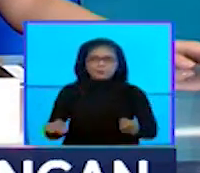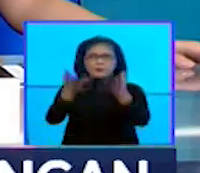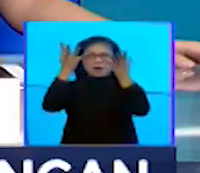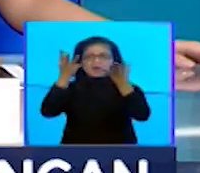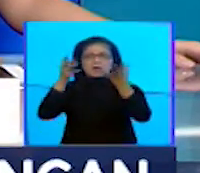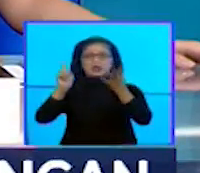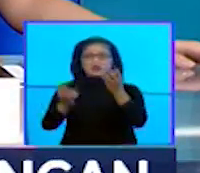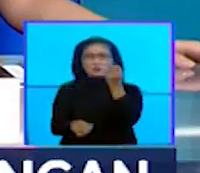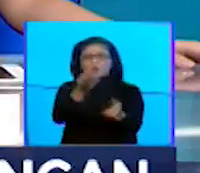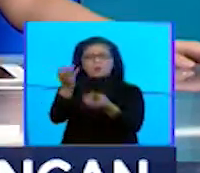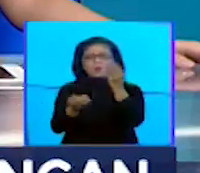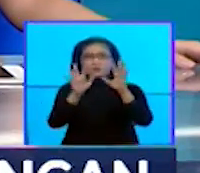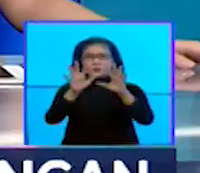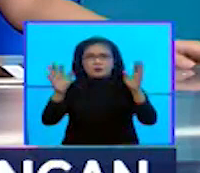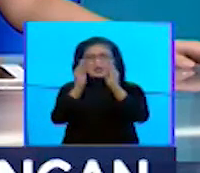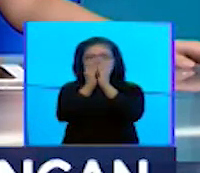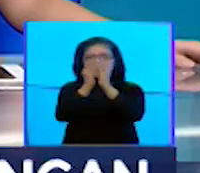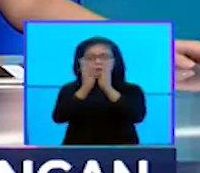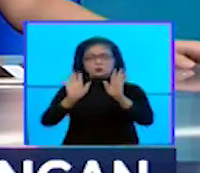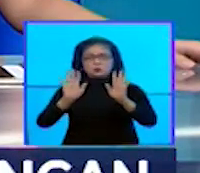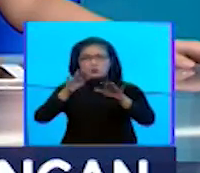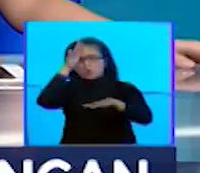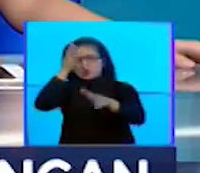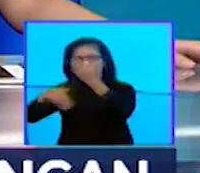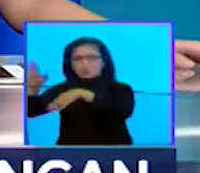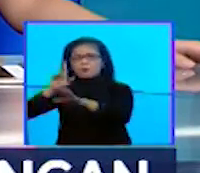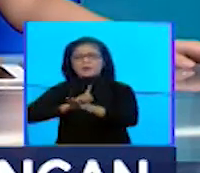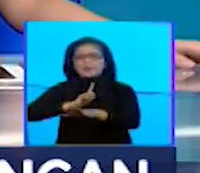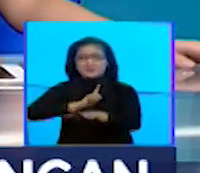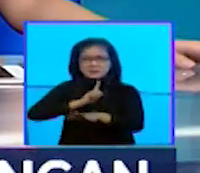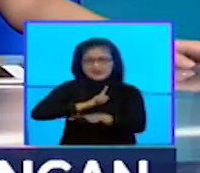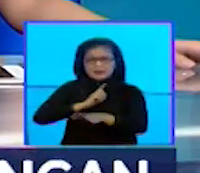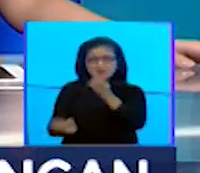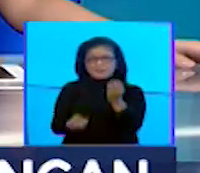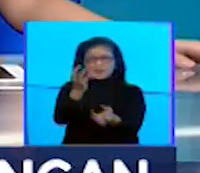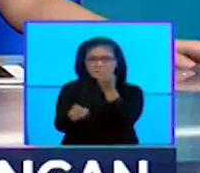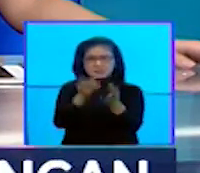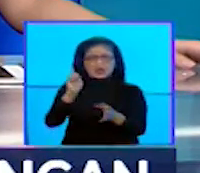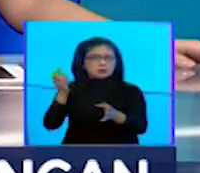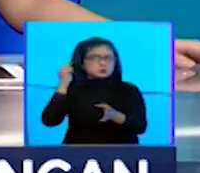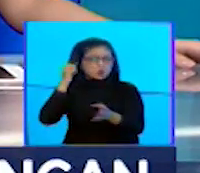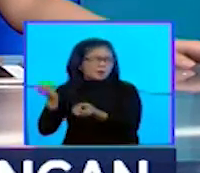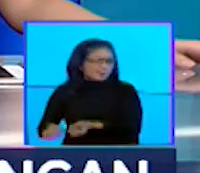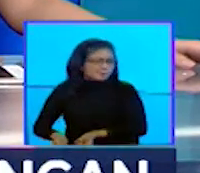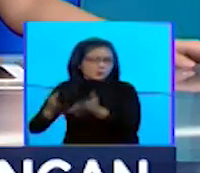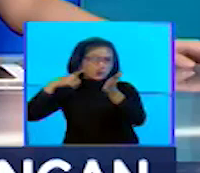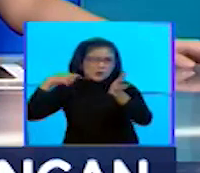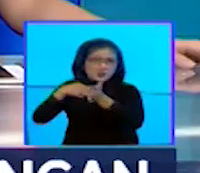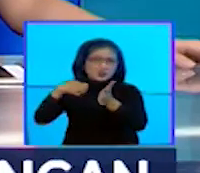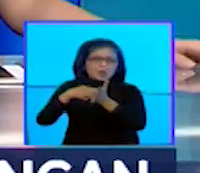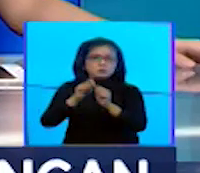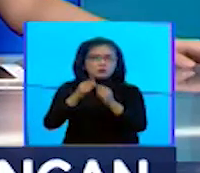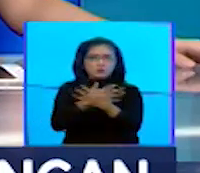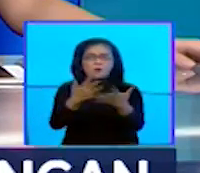dan berupaya untuk menyelamatkan diri. Menurut warga, sebelum terjadi kebakaran, sempat terdengar suara ledakan kencang hingga membuat rumah warga